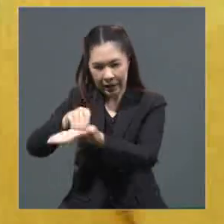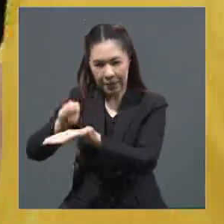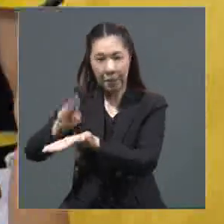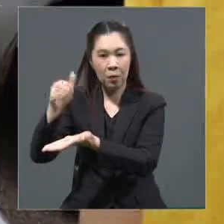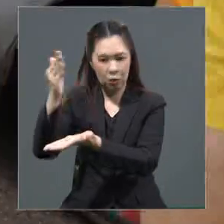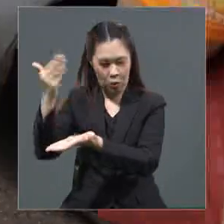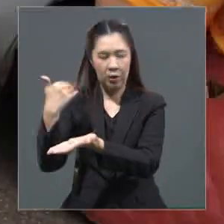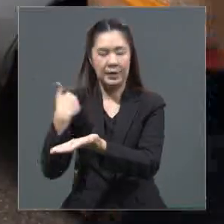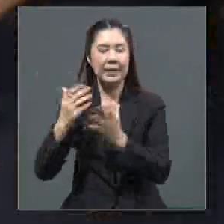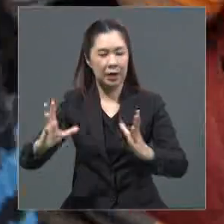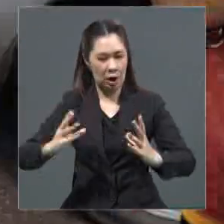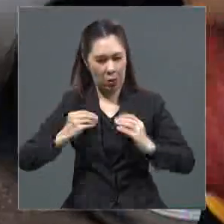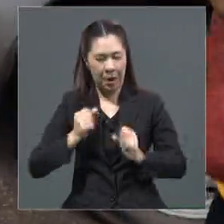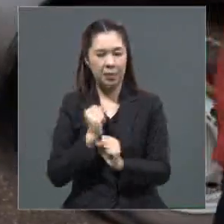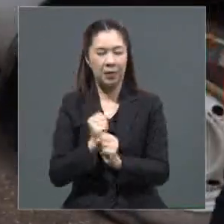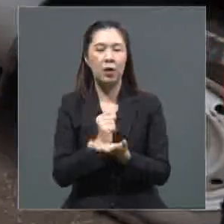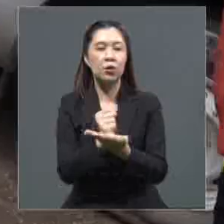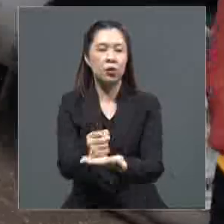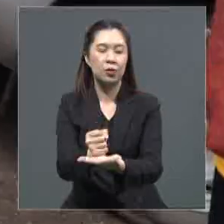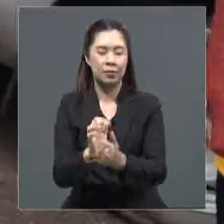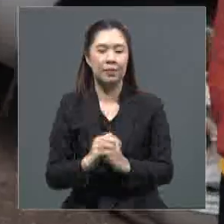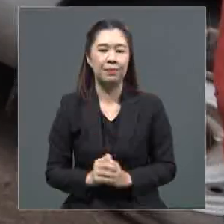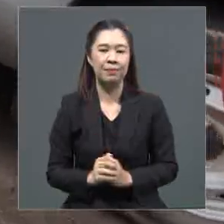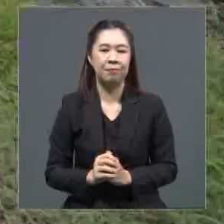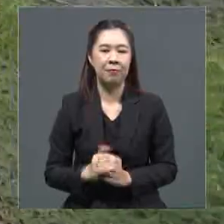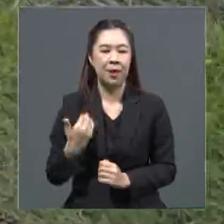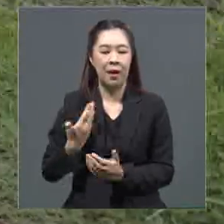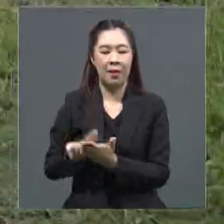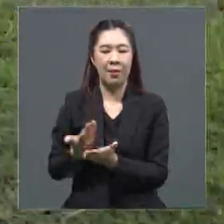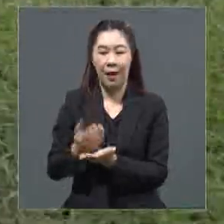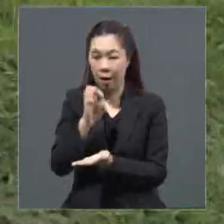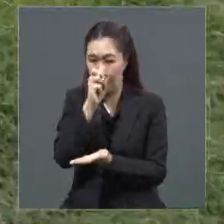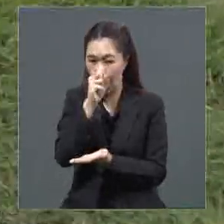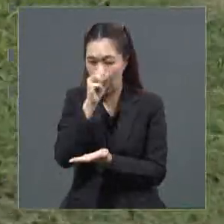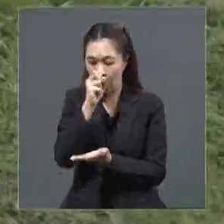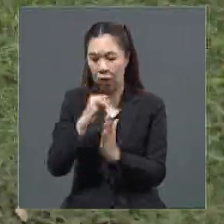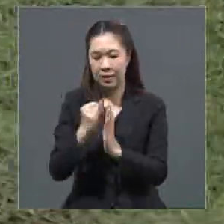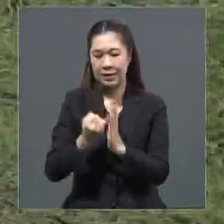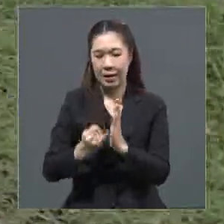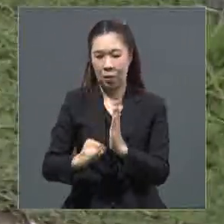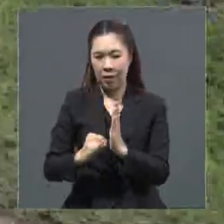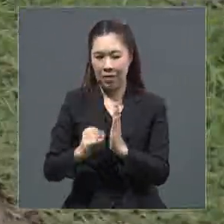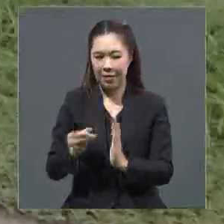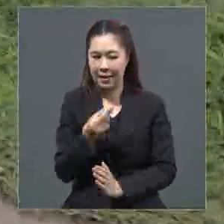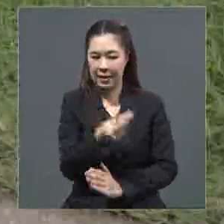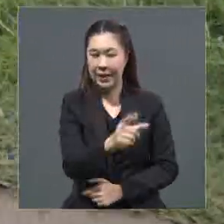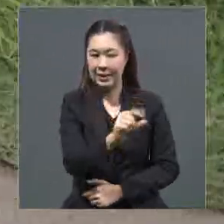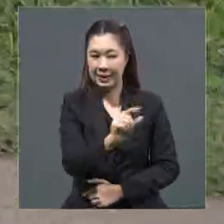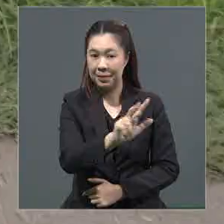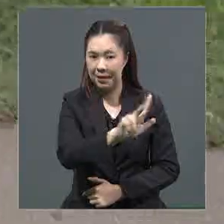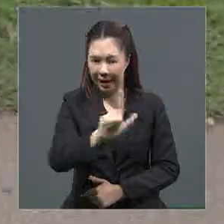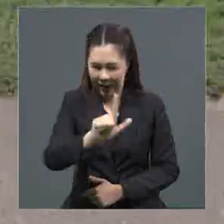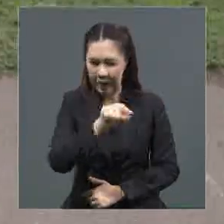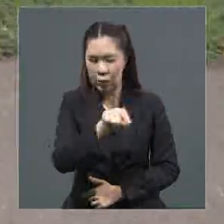ปากว่าจะเร่งดำเนินการให้เร็วที่สุดนอกจากนี้ได้ตั้งเงินทดลองช่วยเหลือจังหวัดละ 20ล้านบาทไว้แล้วถ้าไม่พอเนี่ยทาง